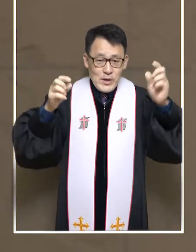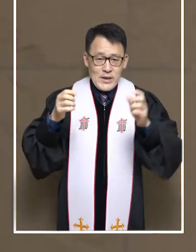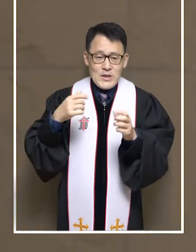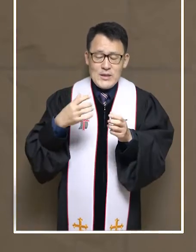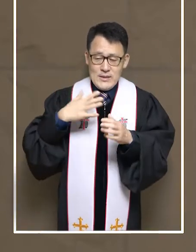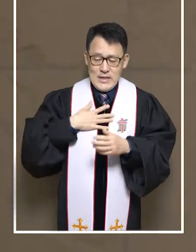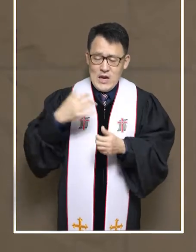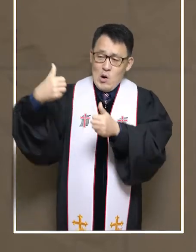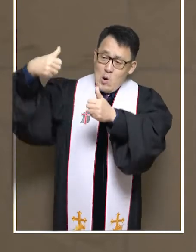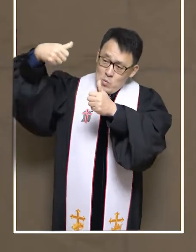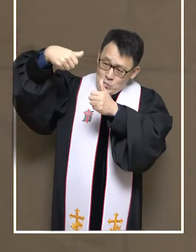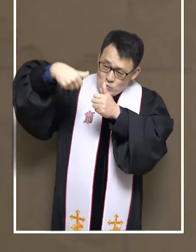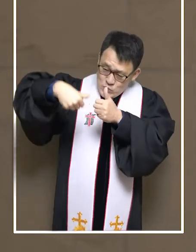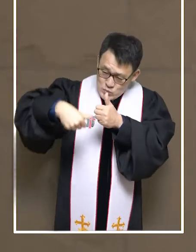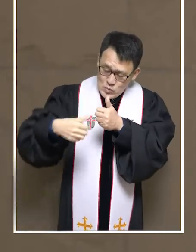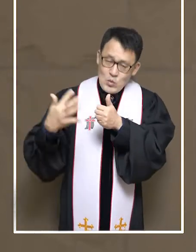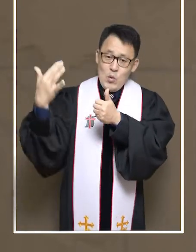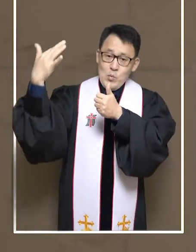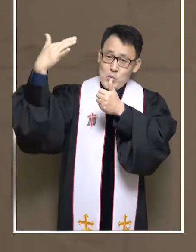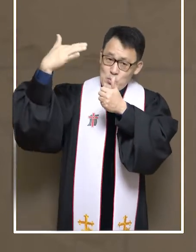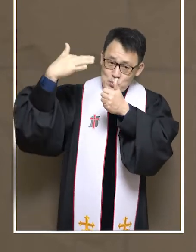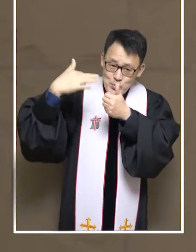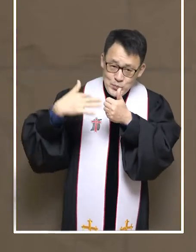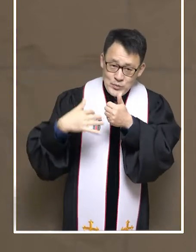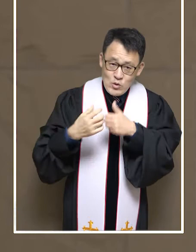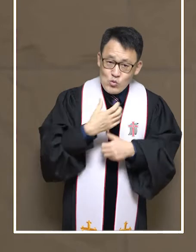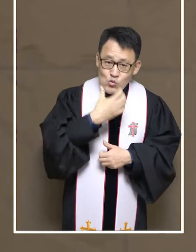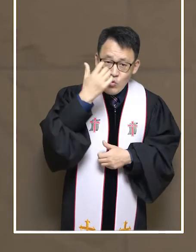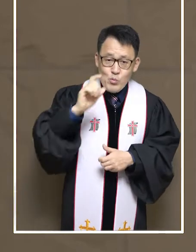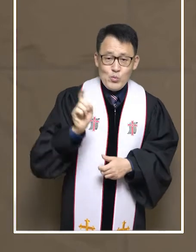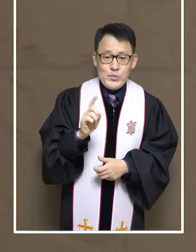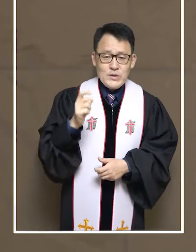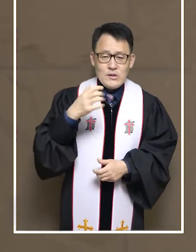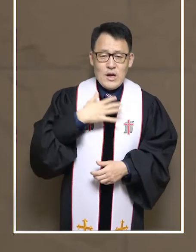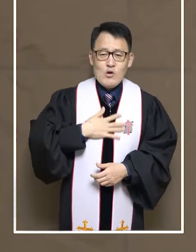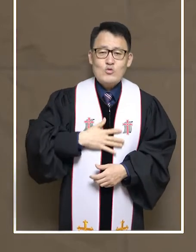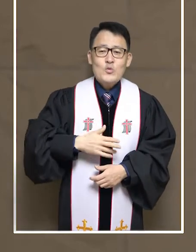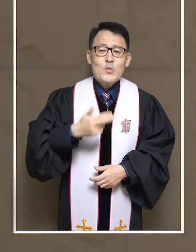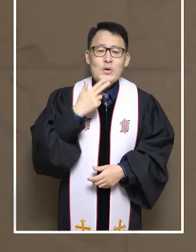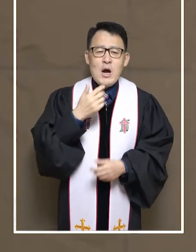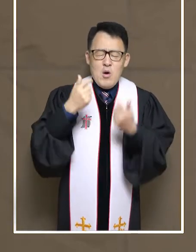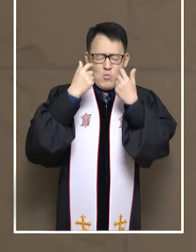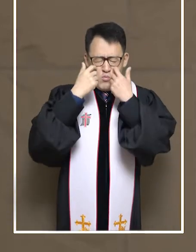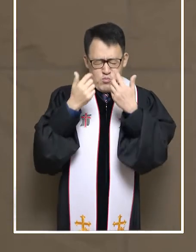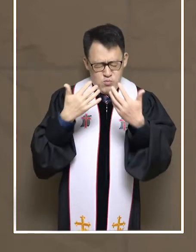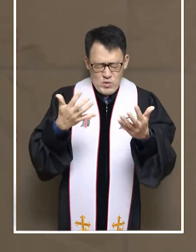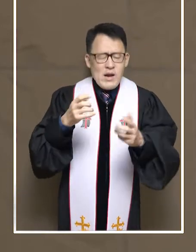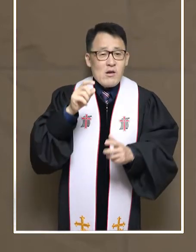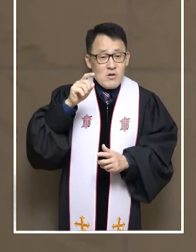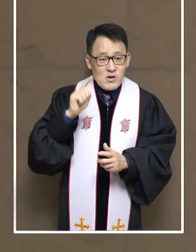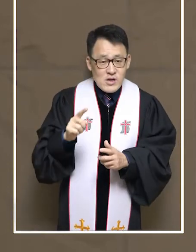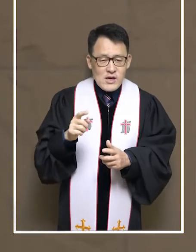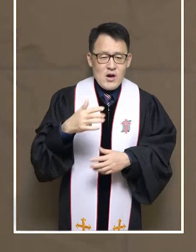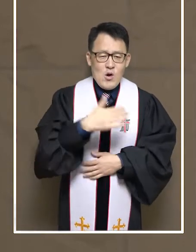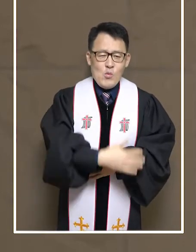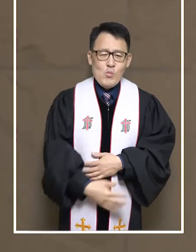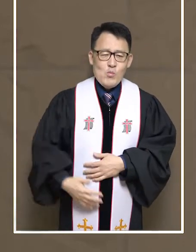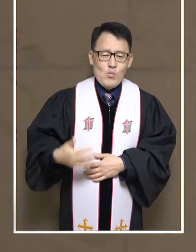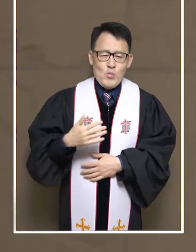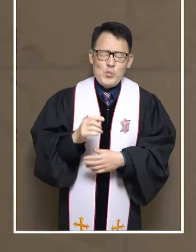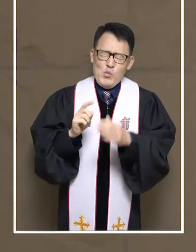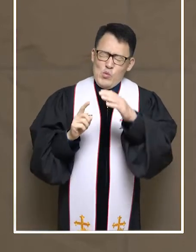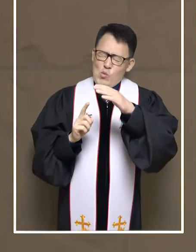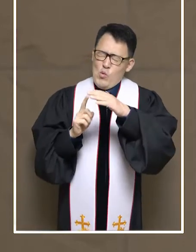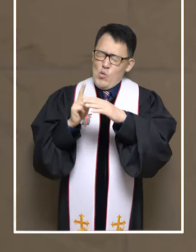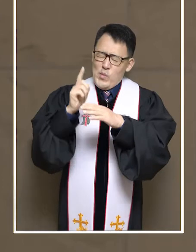꾸었습니다. 그 꿈이 구체적으로 무엇을 의미하는지는 알 수는 없었으나 분명한 것은 자신이